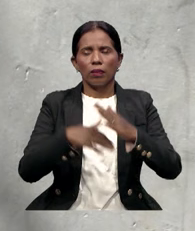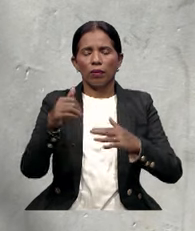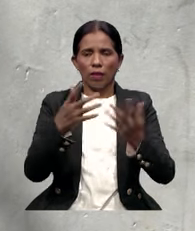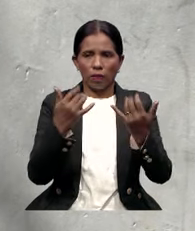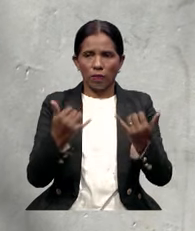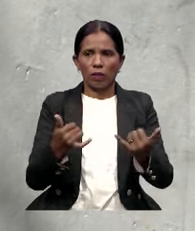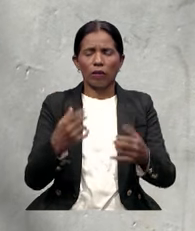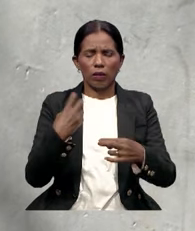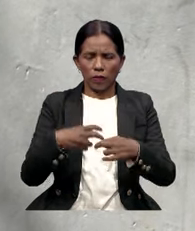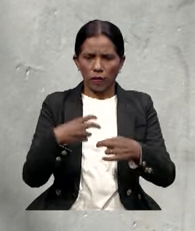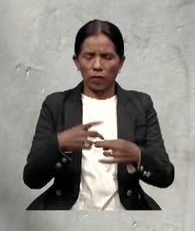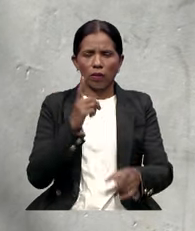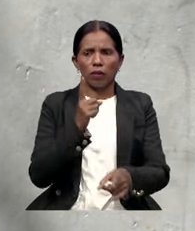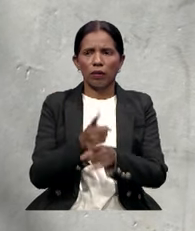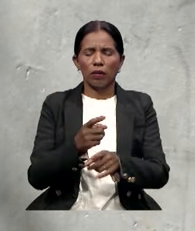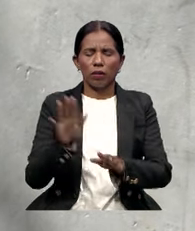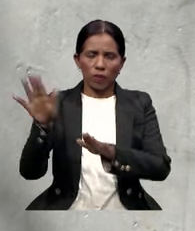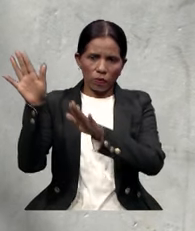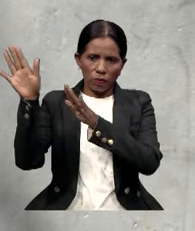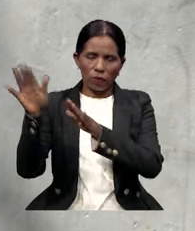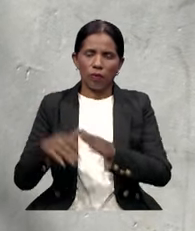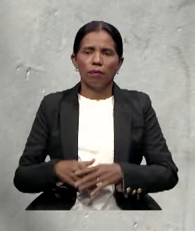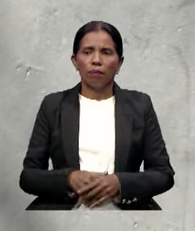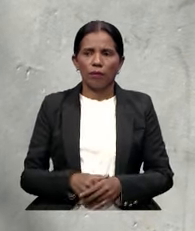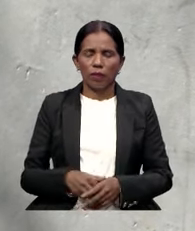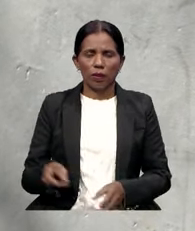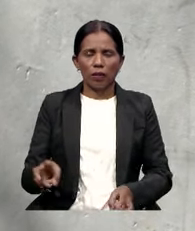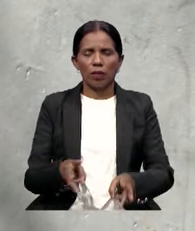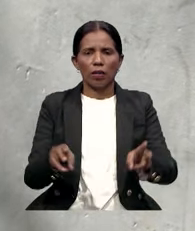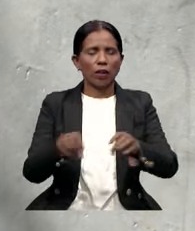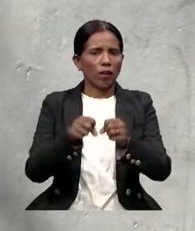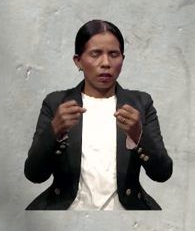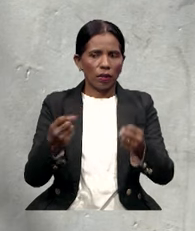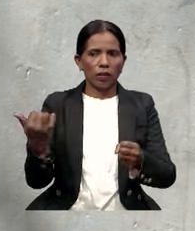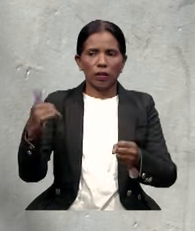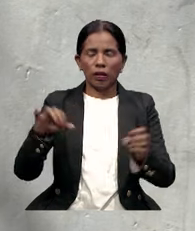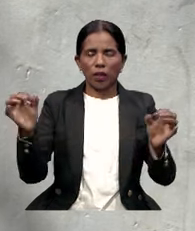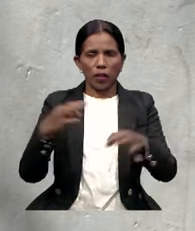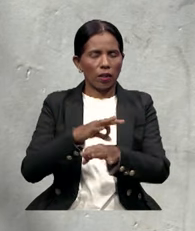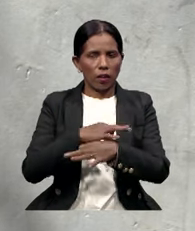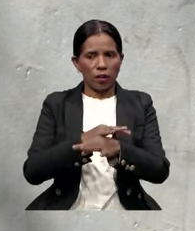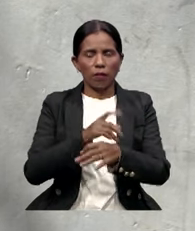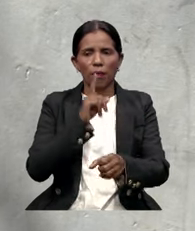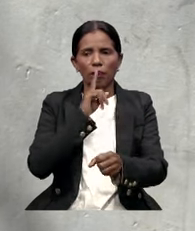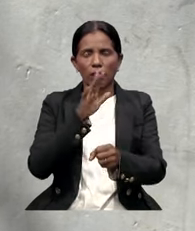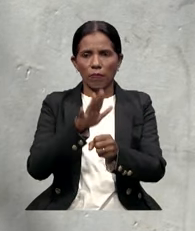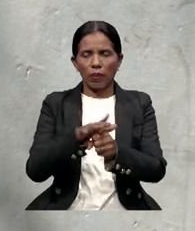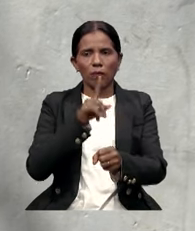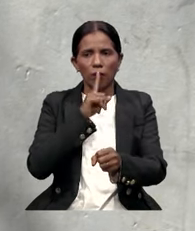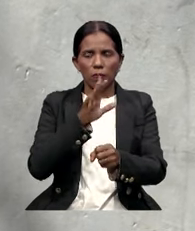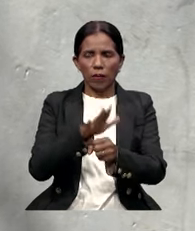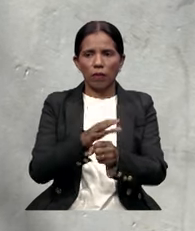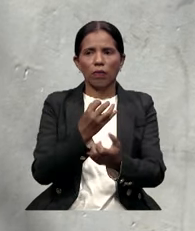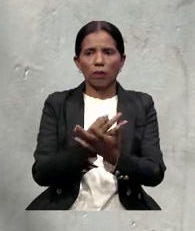dadau ne pior liu ma ia area rurais strada at sira ladia promete date Osamento